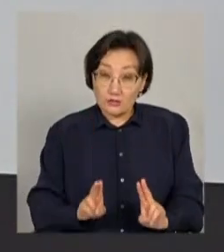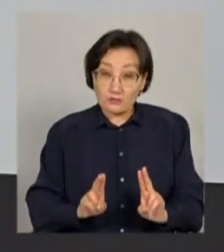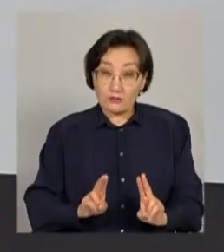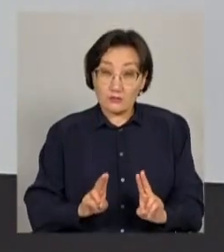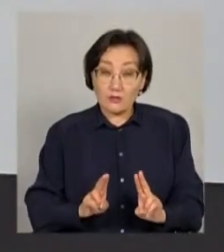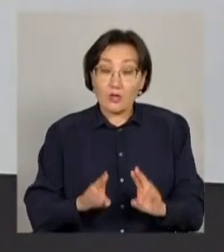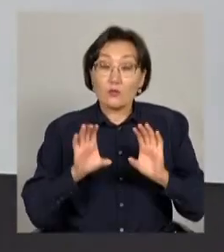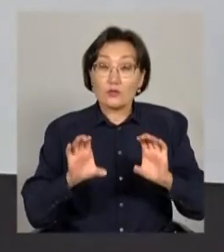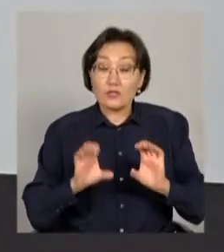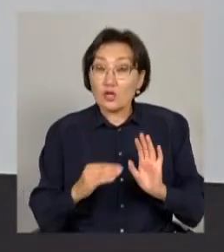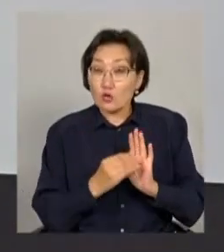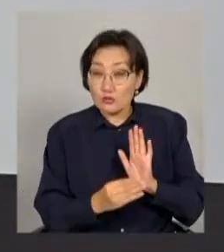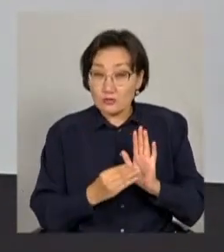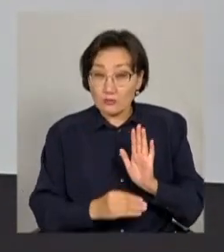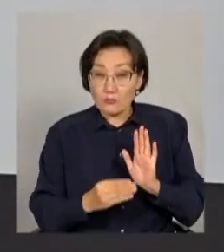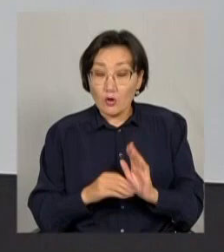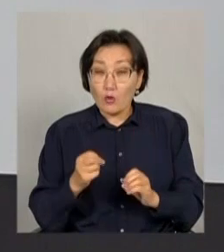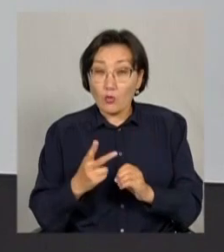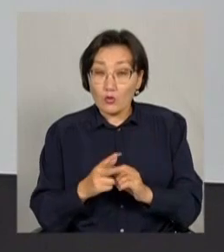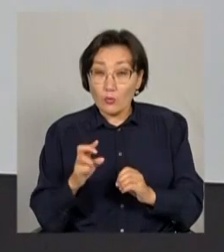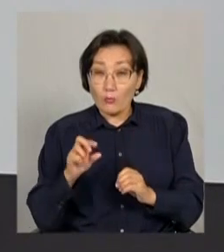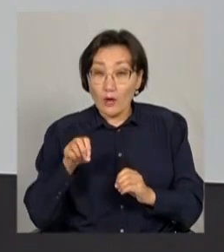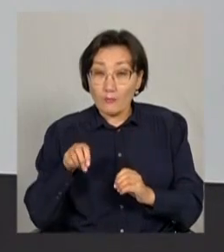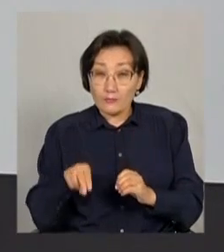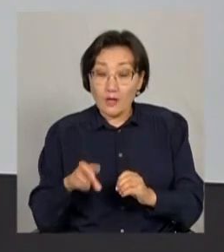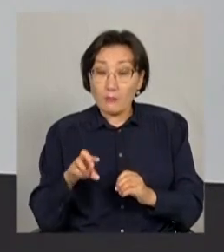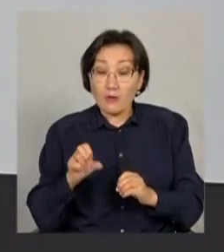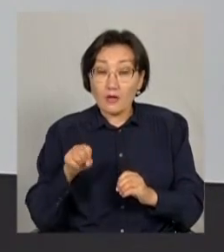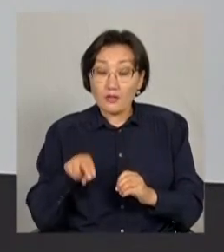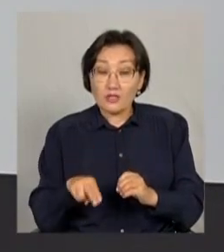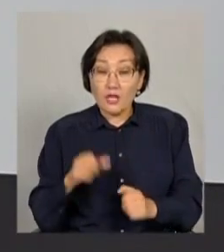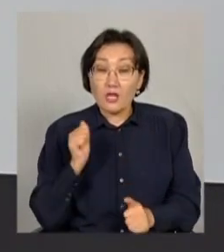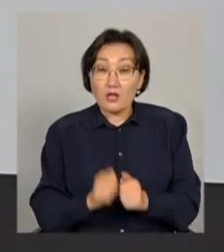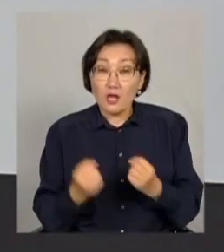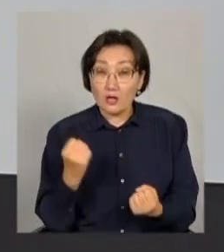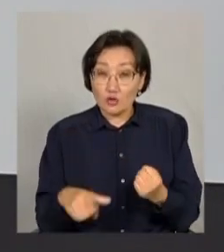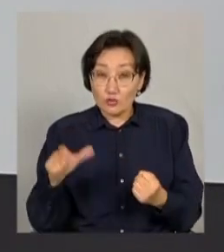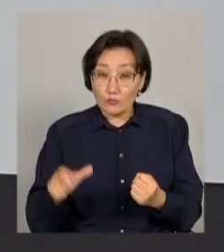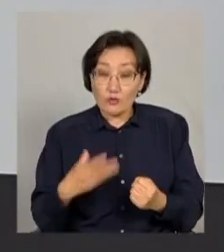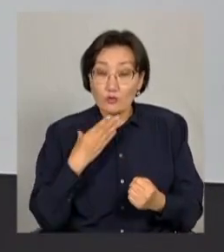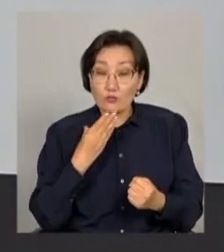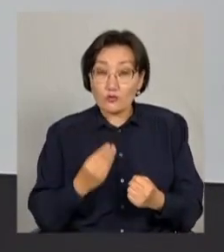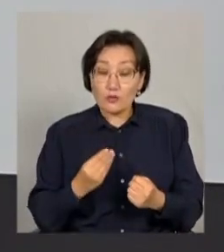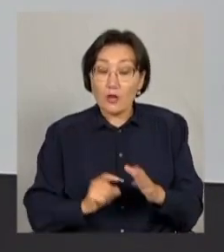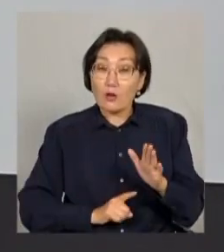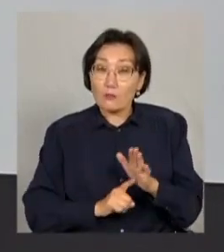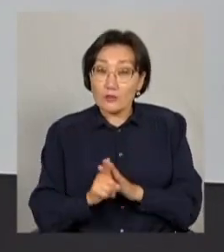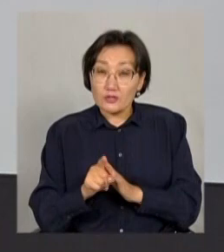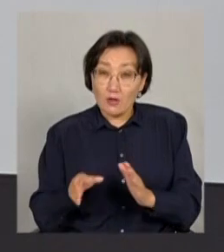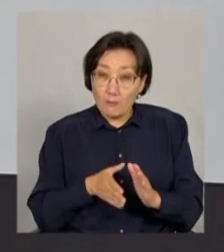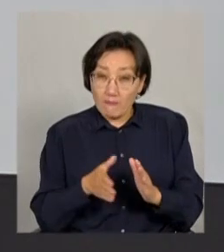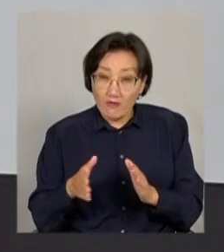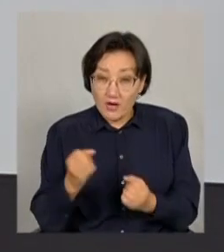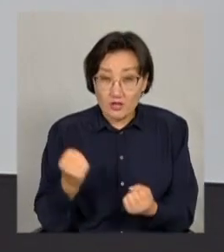ережесінің кодексінде көрсетілген 13-ші бабында әр жүргізуші өзінің бастаған маневр дейді